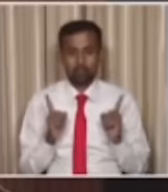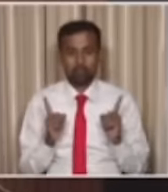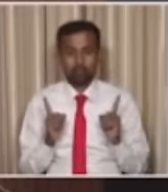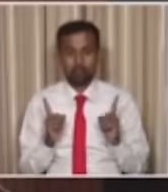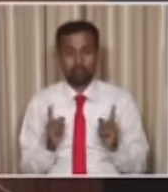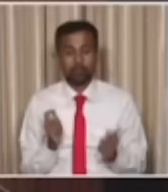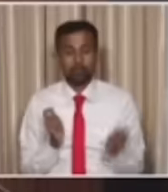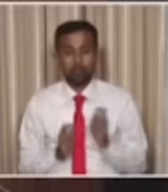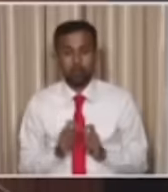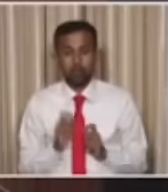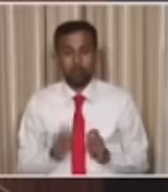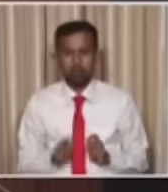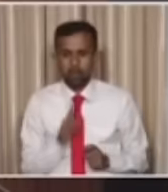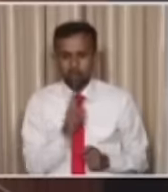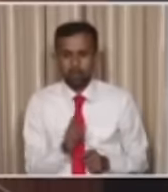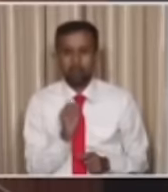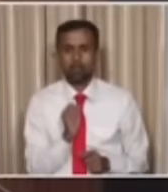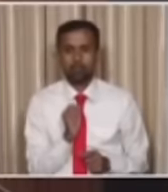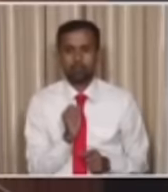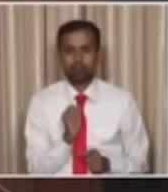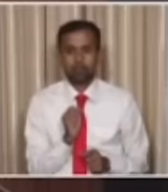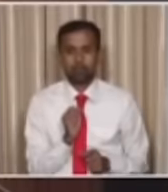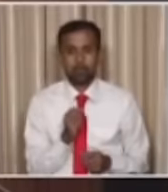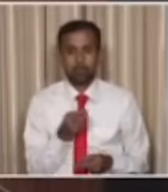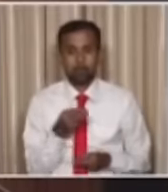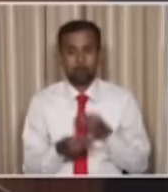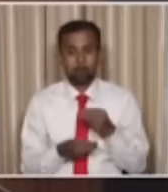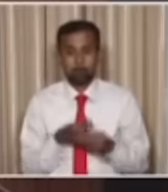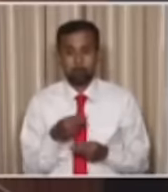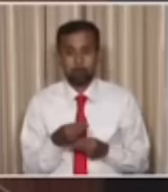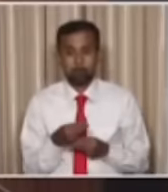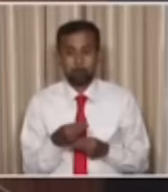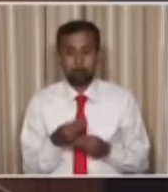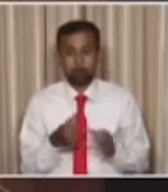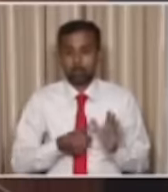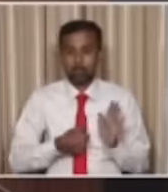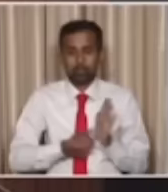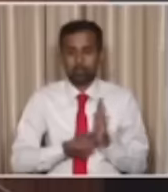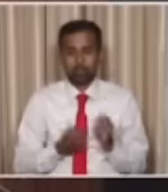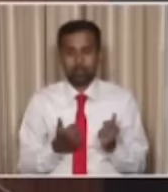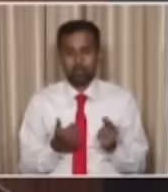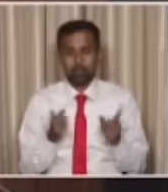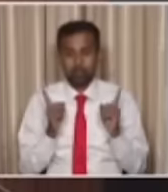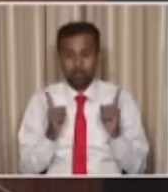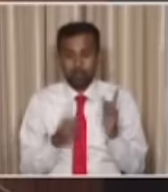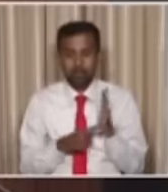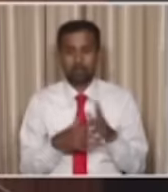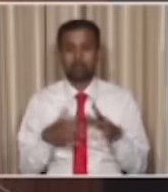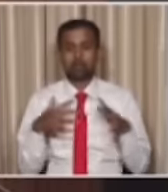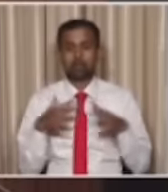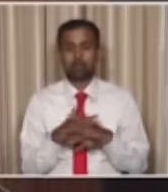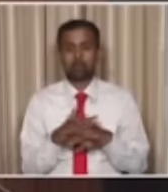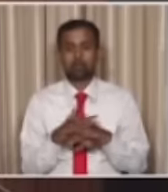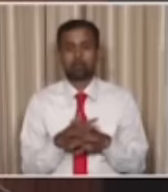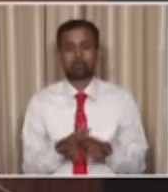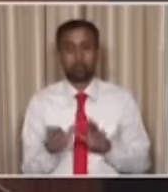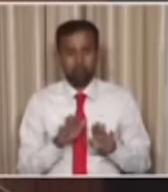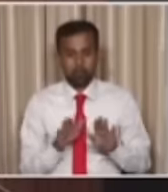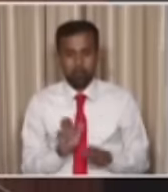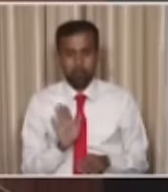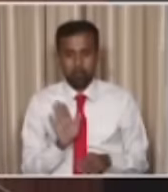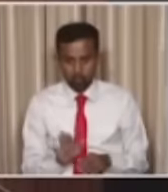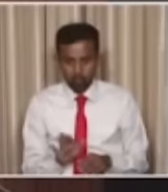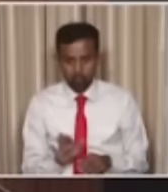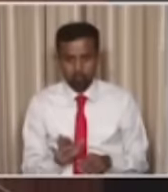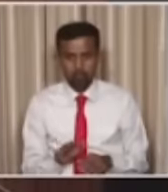ක්‍රිකට් පාලක මණ්ඩලය කියන්නේ මොකද්ද? මේක සමාගම් පනතකින් පාලනය වෙන ආයතනයක් නෙමෙයි. මේක ක්‍රීඩා නීති යටතේ පාලනය වෙන ආයතනයක් බවට කාලය අවසානය කරු